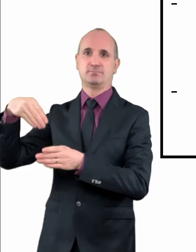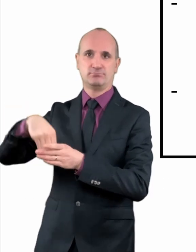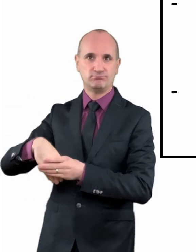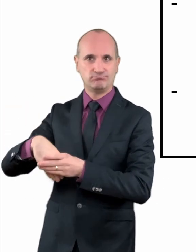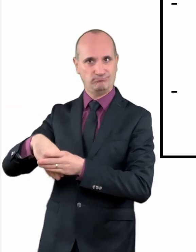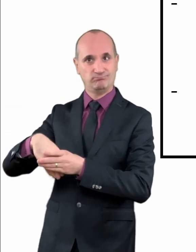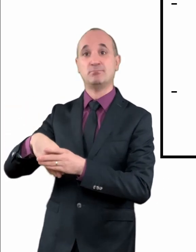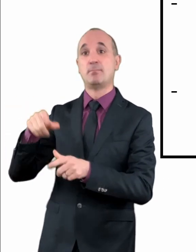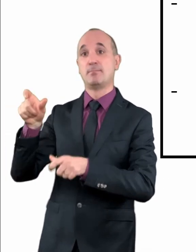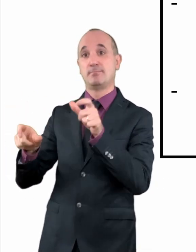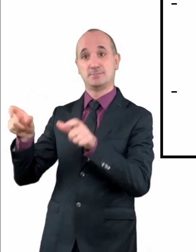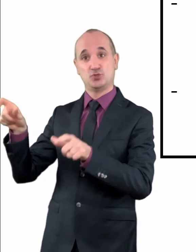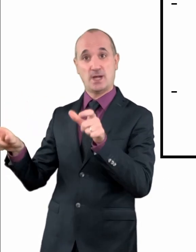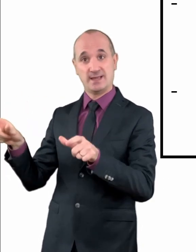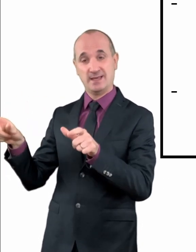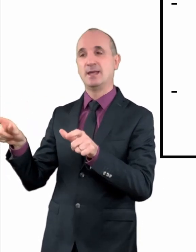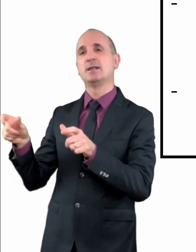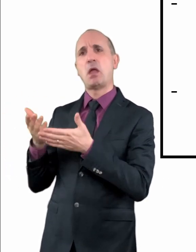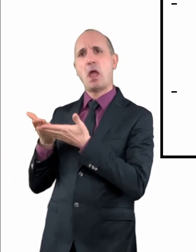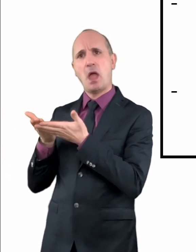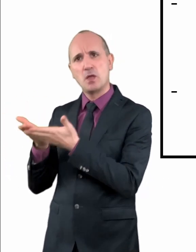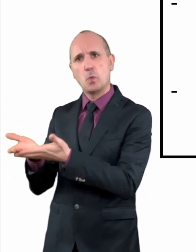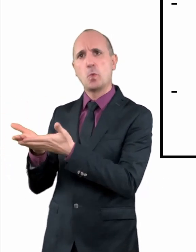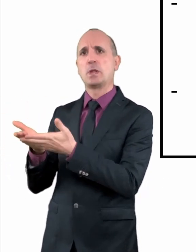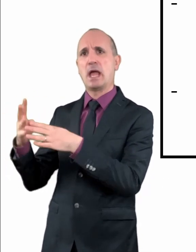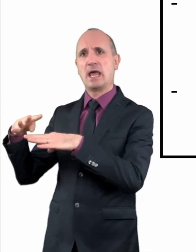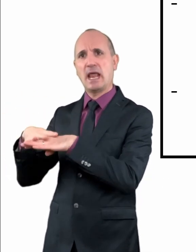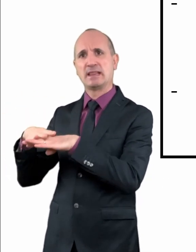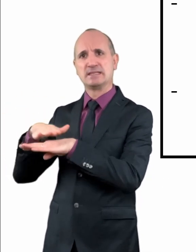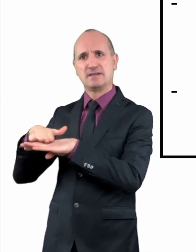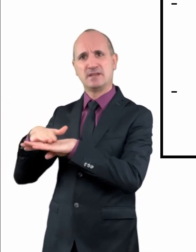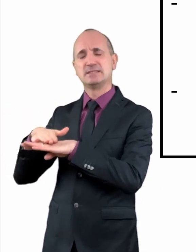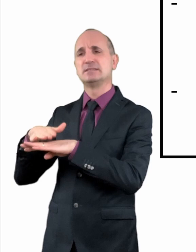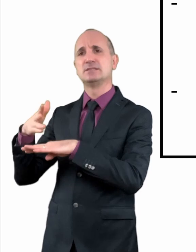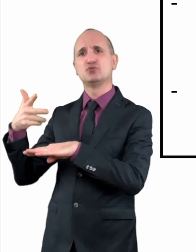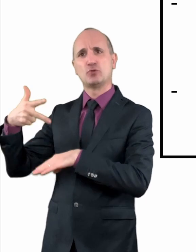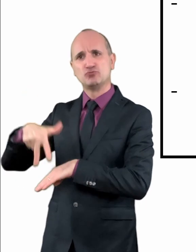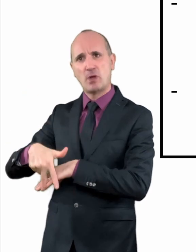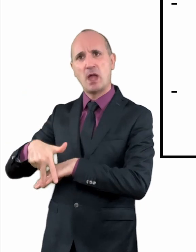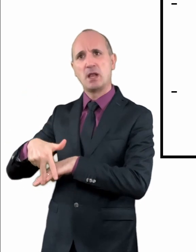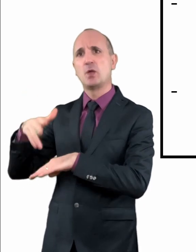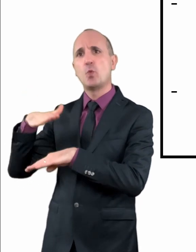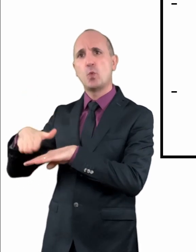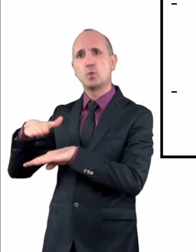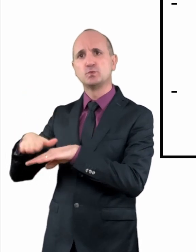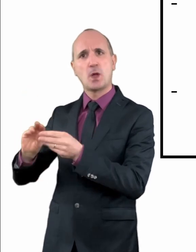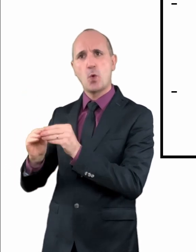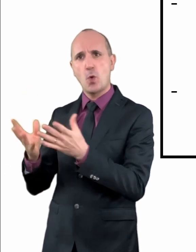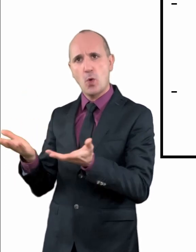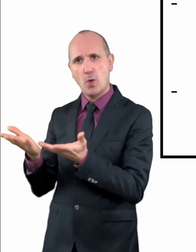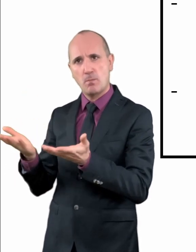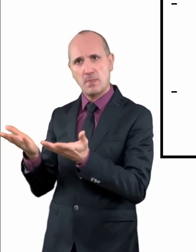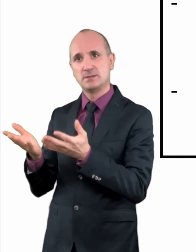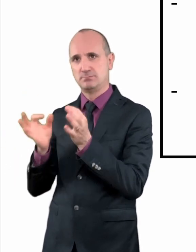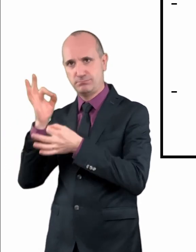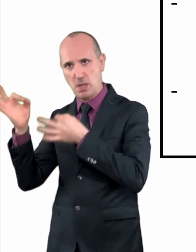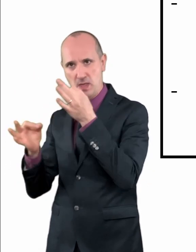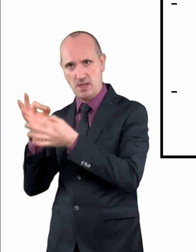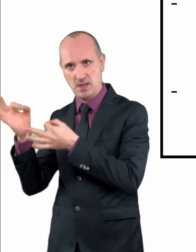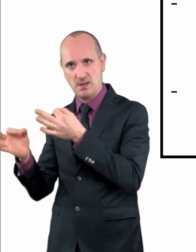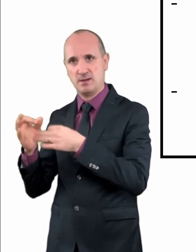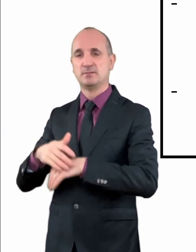l'attivazione di percorsi integrati di inclusione sociale con la compagna memento e l'invio del cittadino alla rete dei servizi